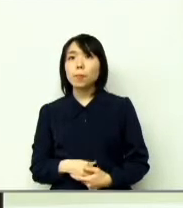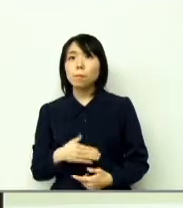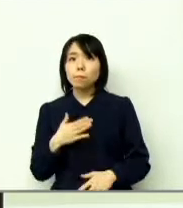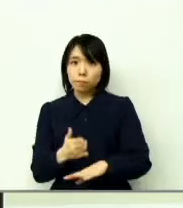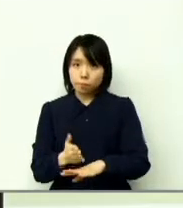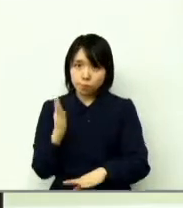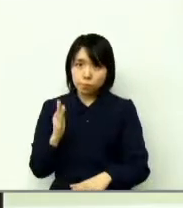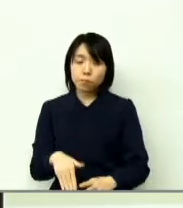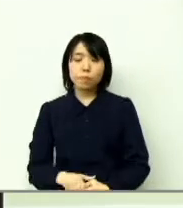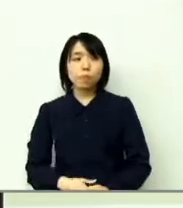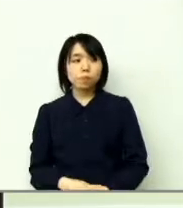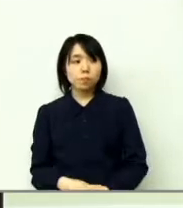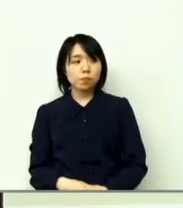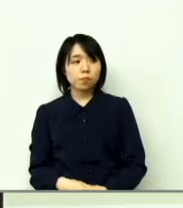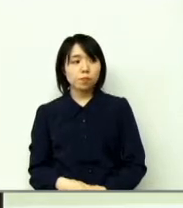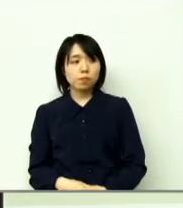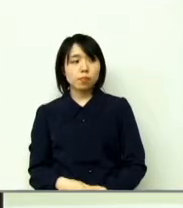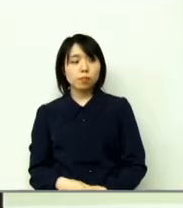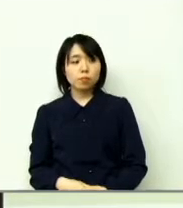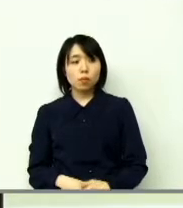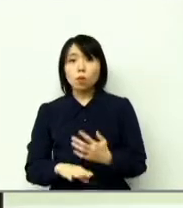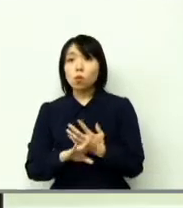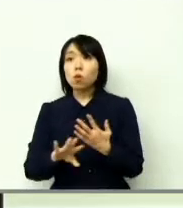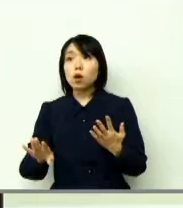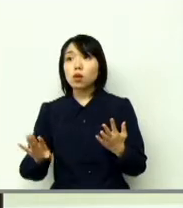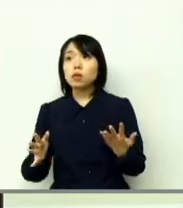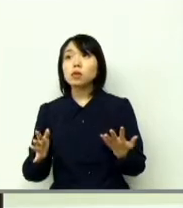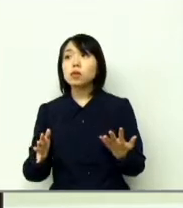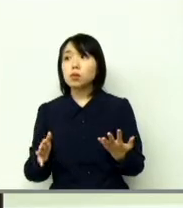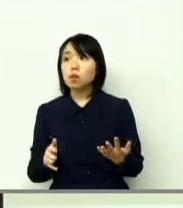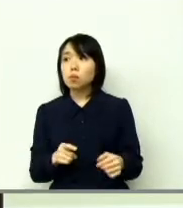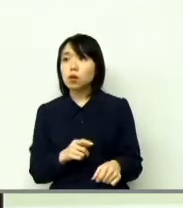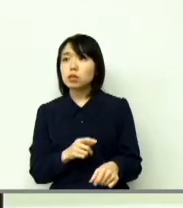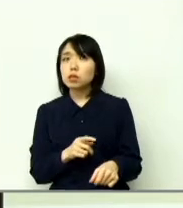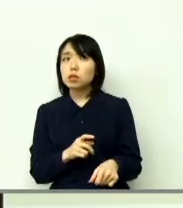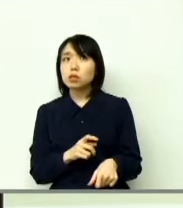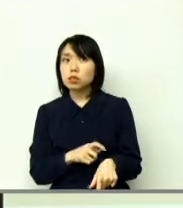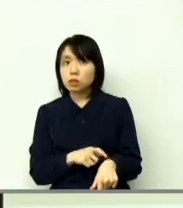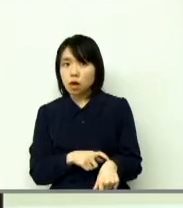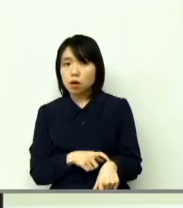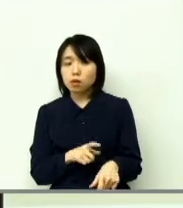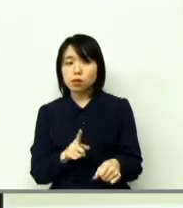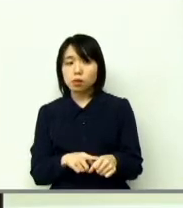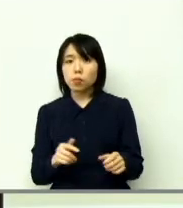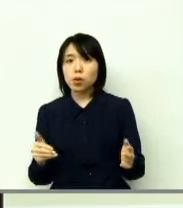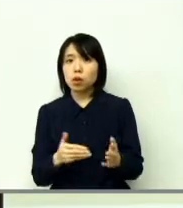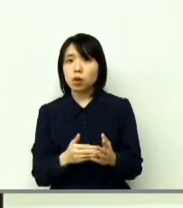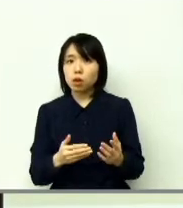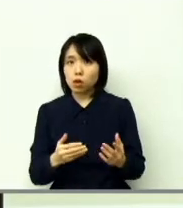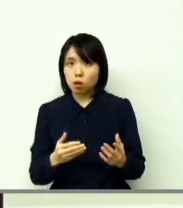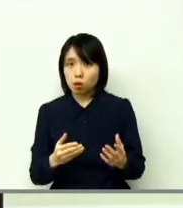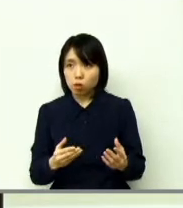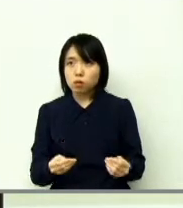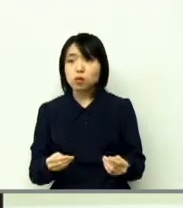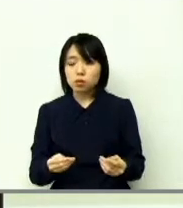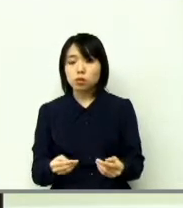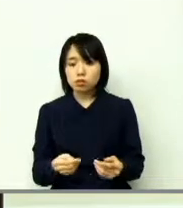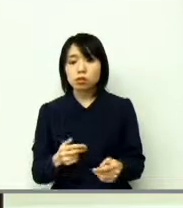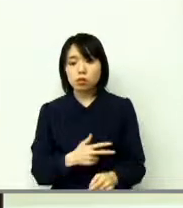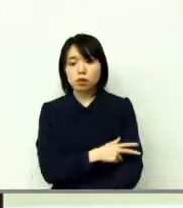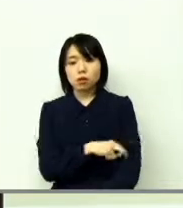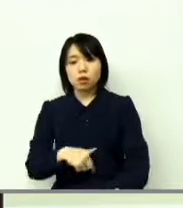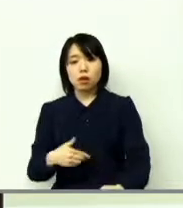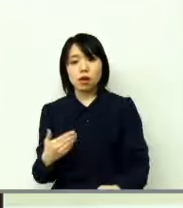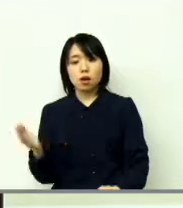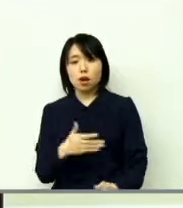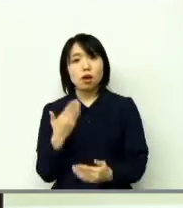他は特になければ時間の関係もあるのでよろしいですかね。では以上をもちまして、記者からの質問